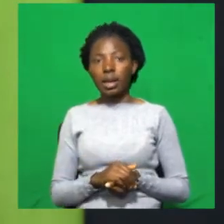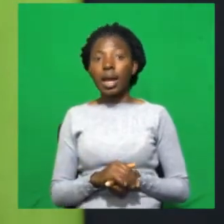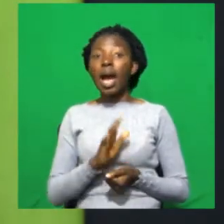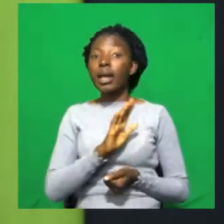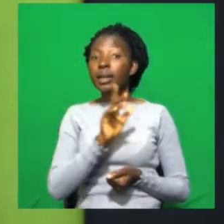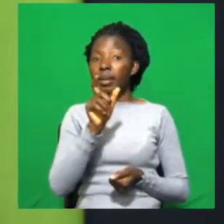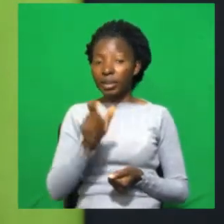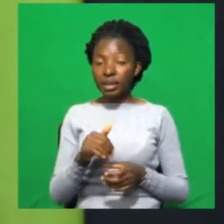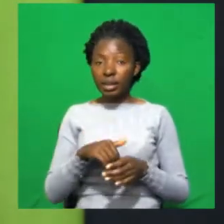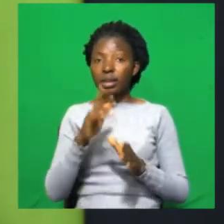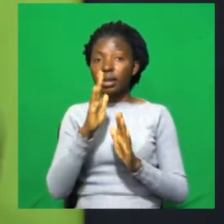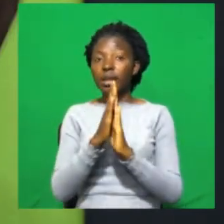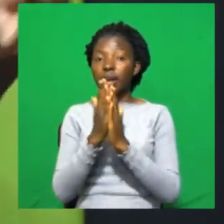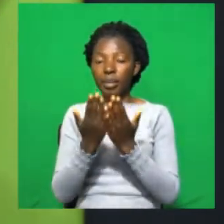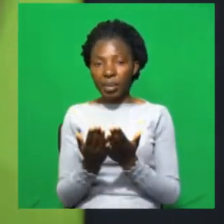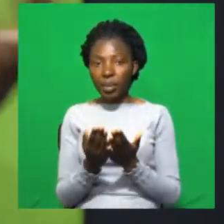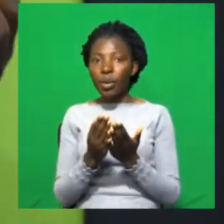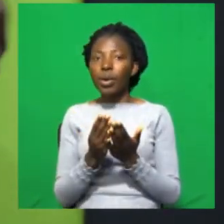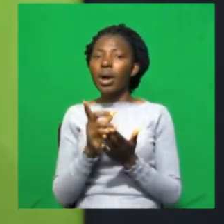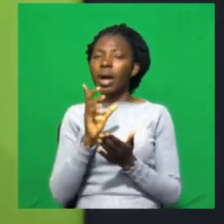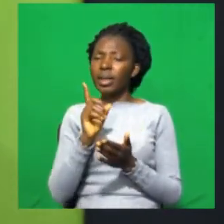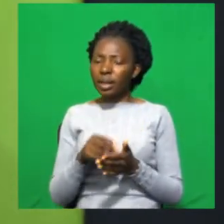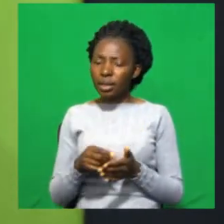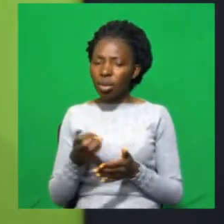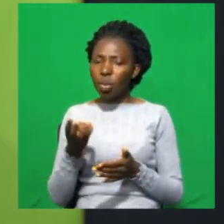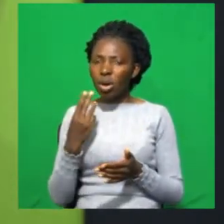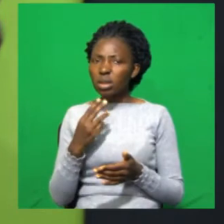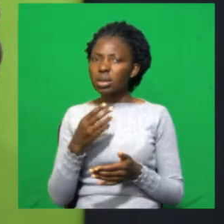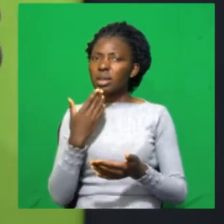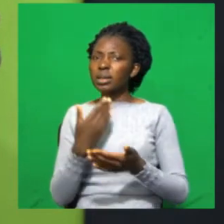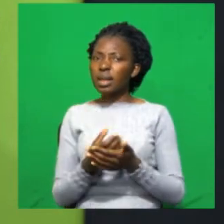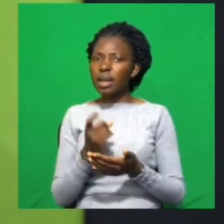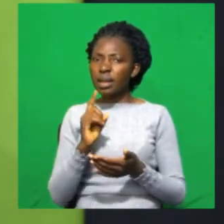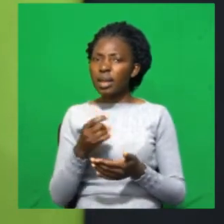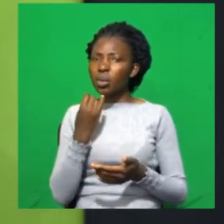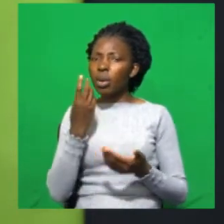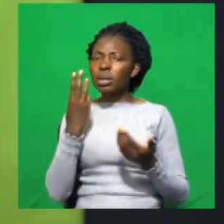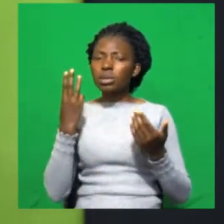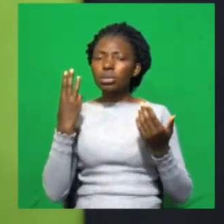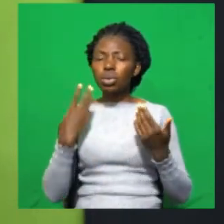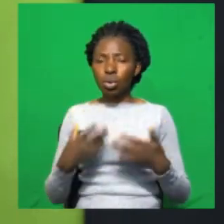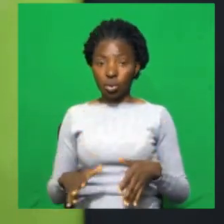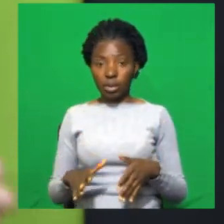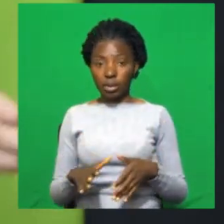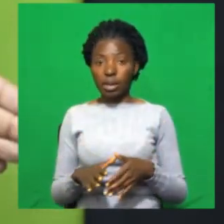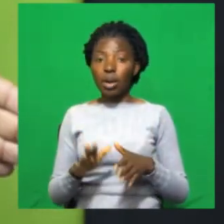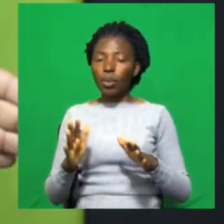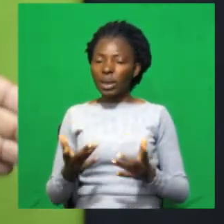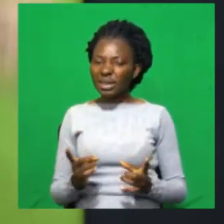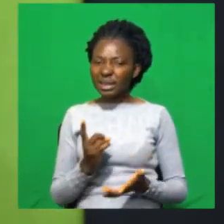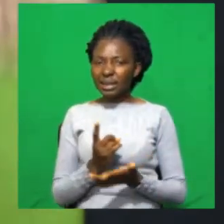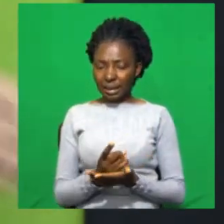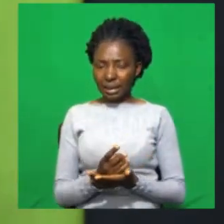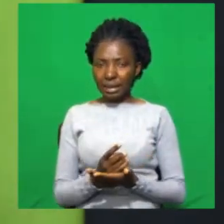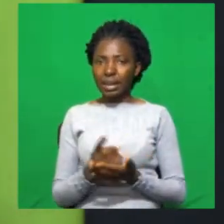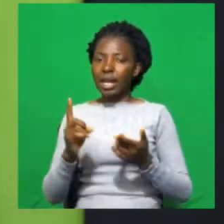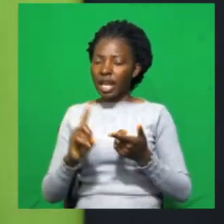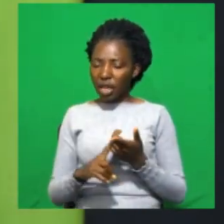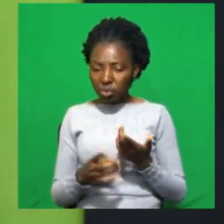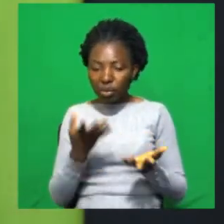munhu mubhaibheri ainzi son of perdition kureva kuti mwanakomana wokurashika. Okay. Zviri CV yake